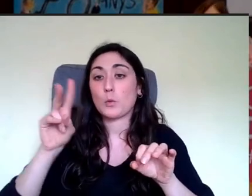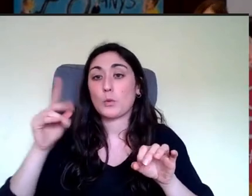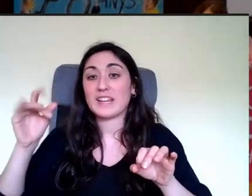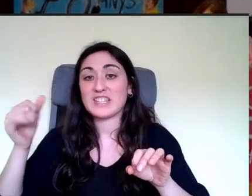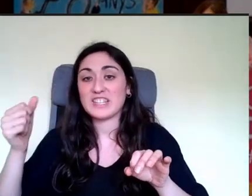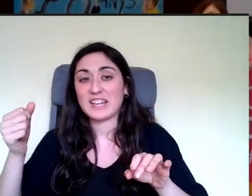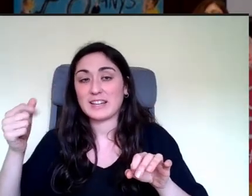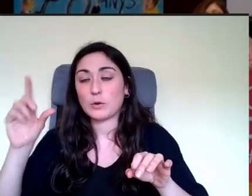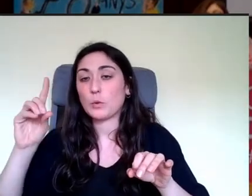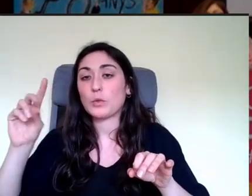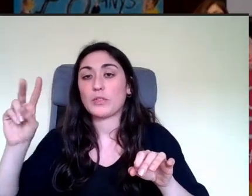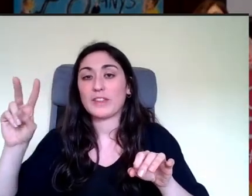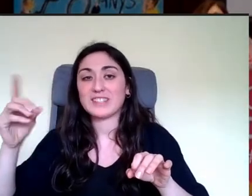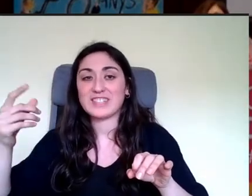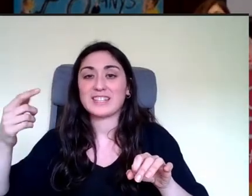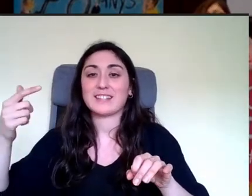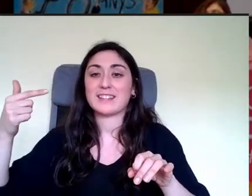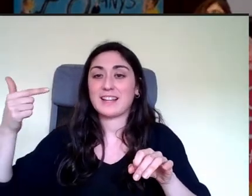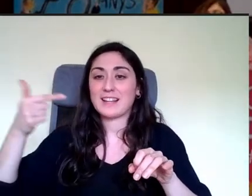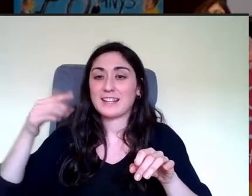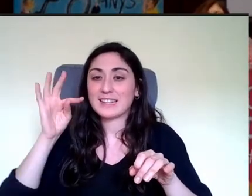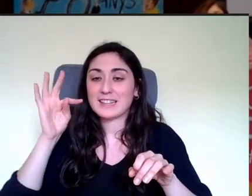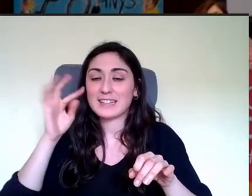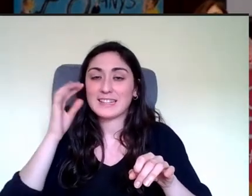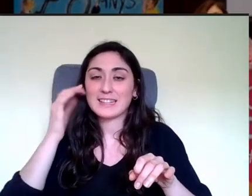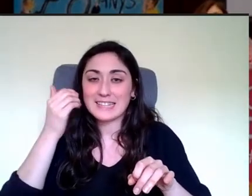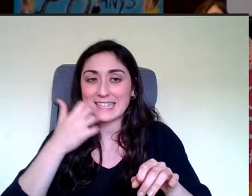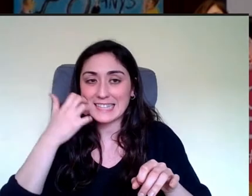qual ens estem acomiadant i fent